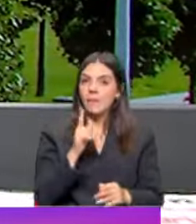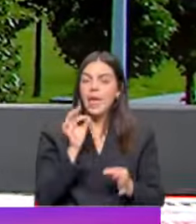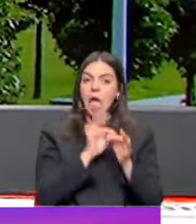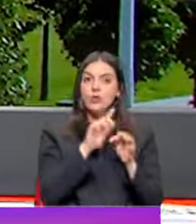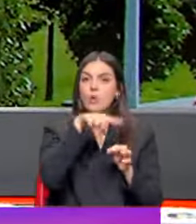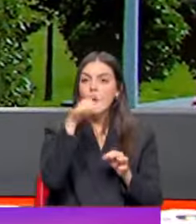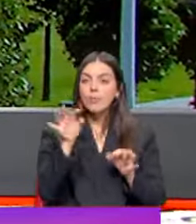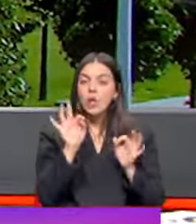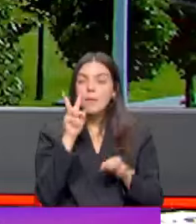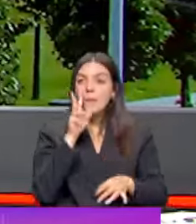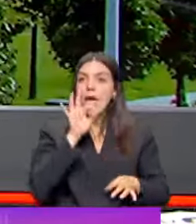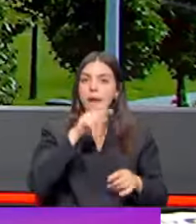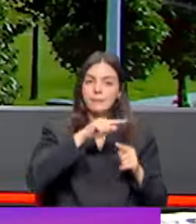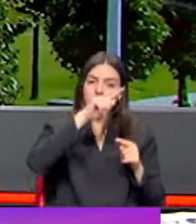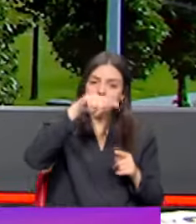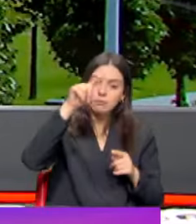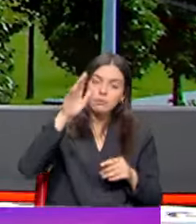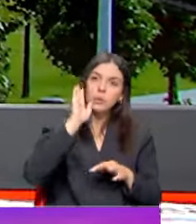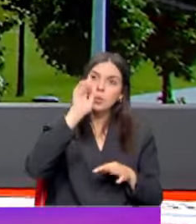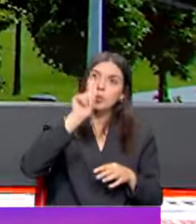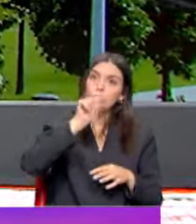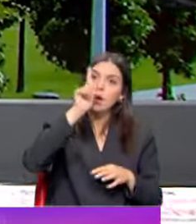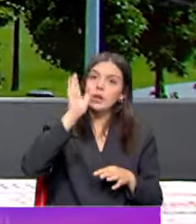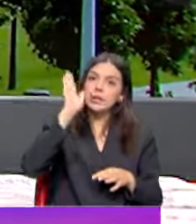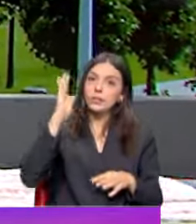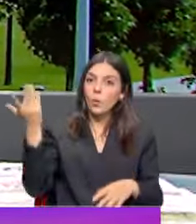bileşenlerine bakıldığında grafik hep yukarı doğru, hep yukarı doğru.